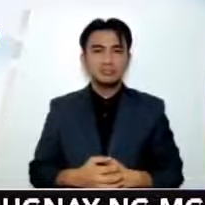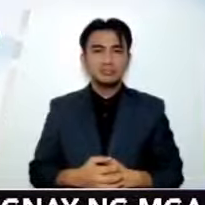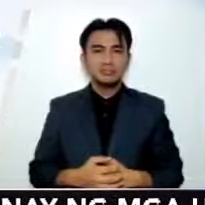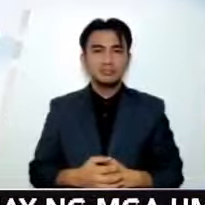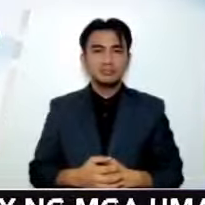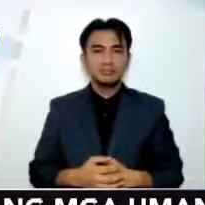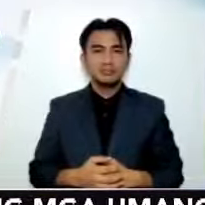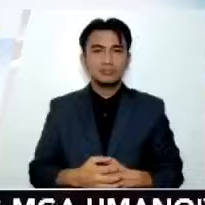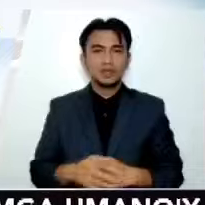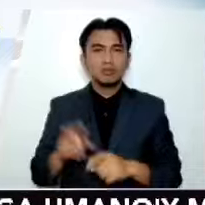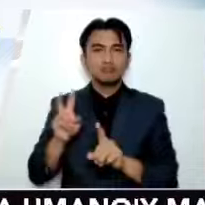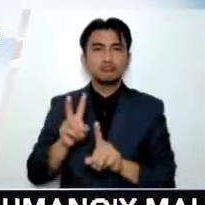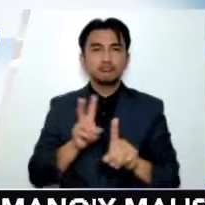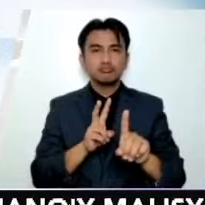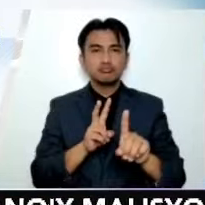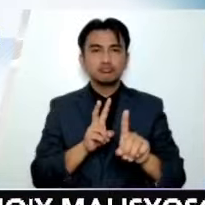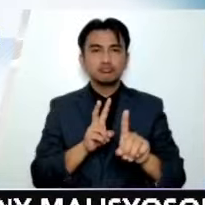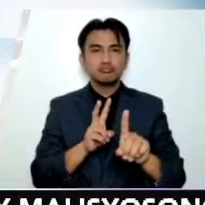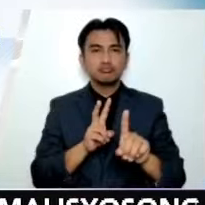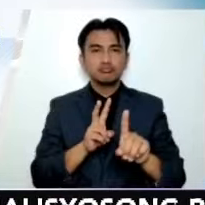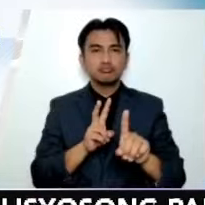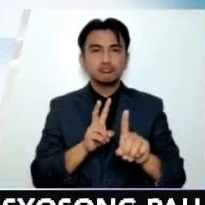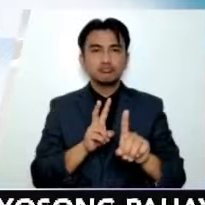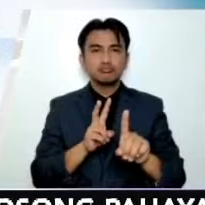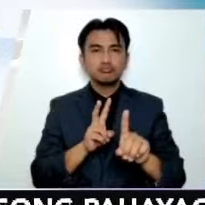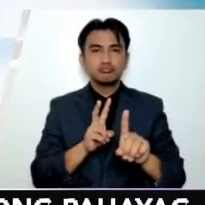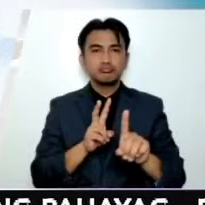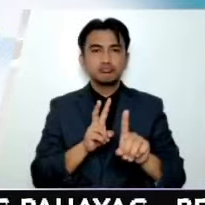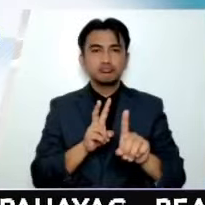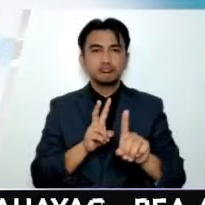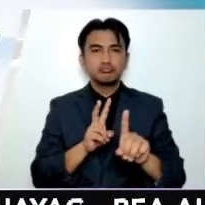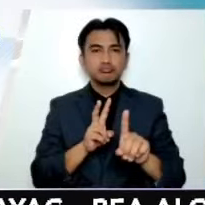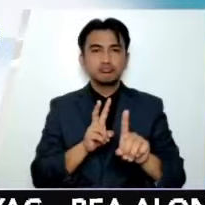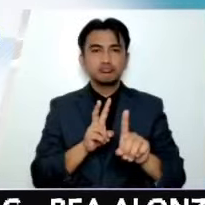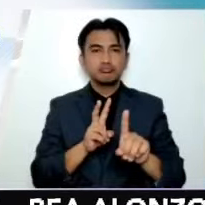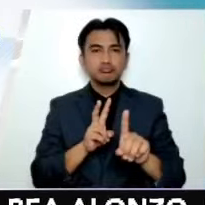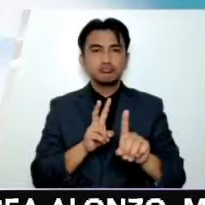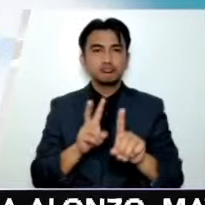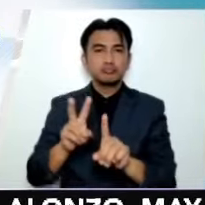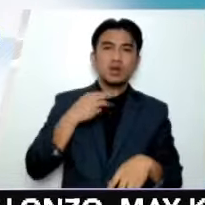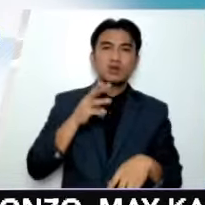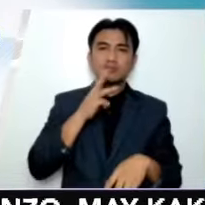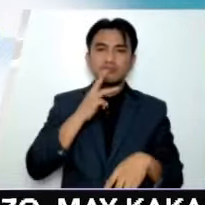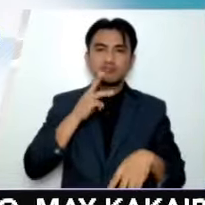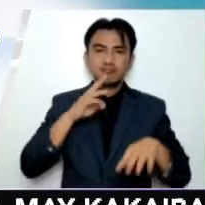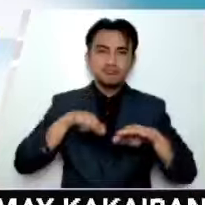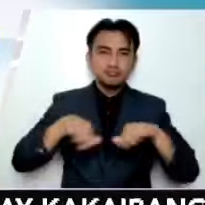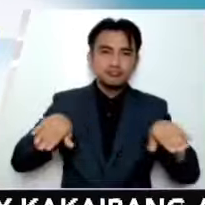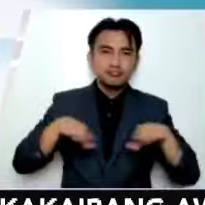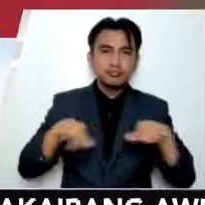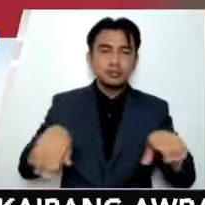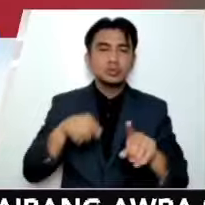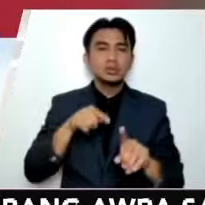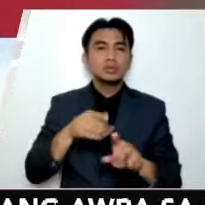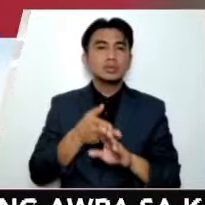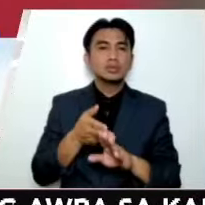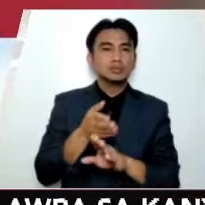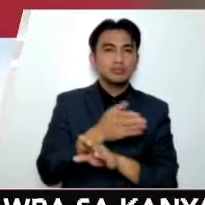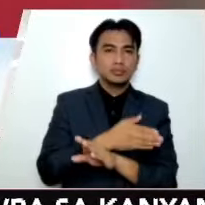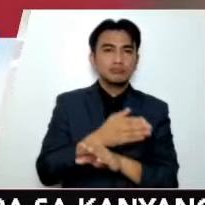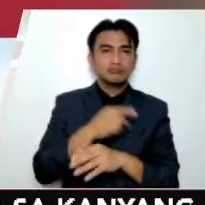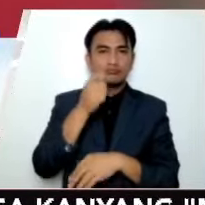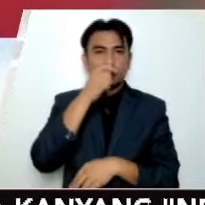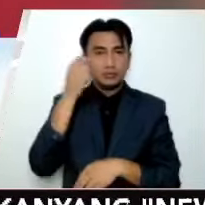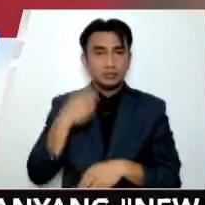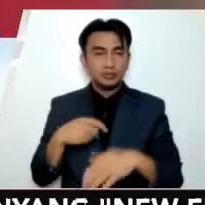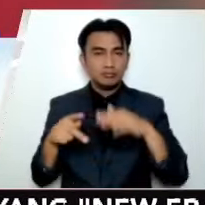Ang kanilang panganay na si Sean, nalunod nitong Abril, mahigit isang buwan bago ang graduation niya sa kindergarten. Ayon sa tiyuhin